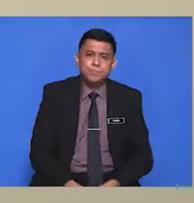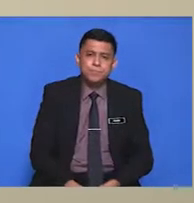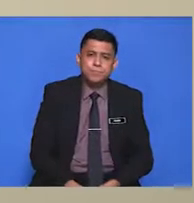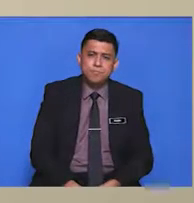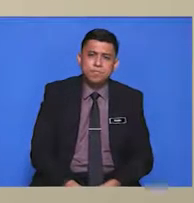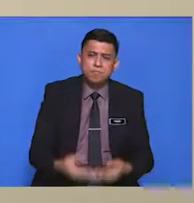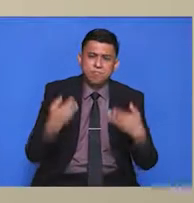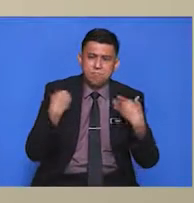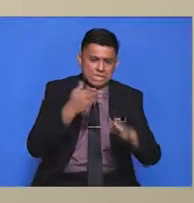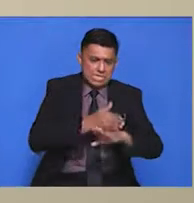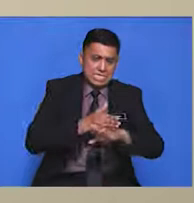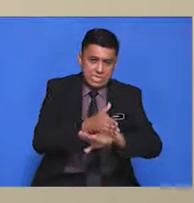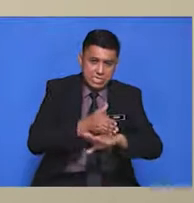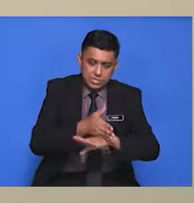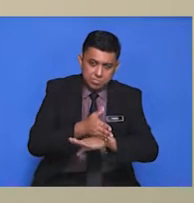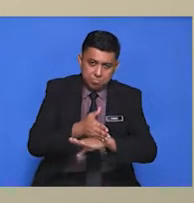dilipas gergaji.